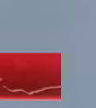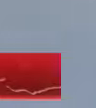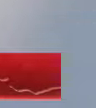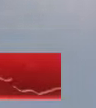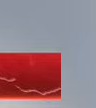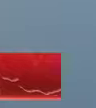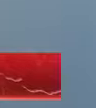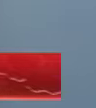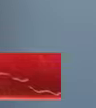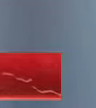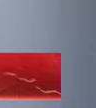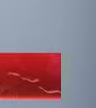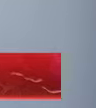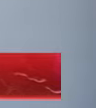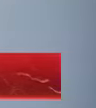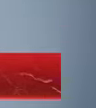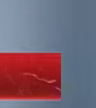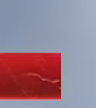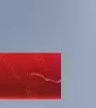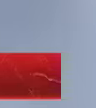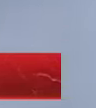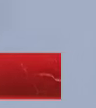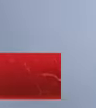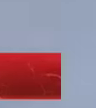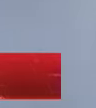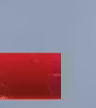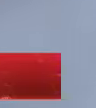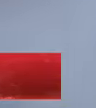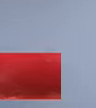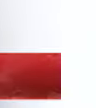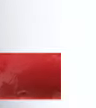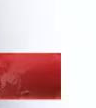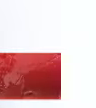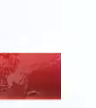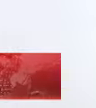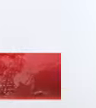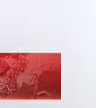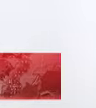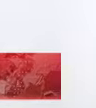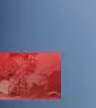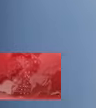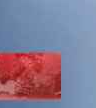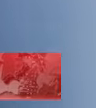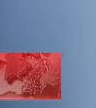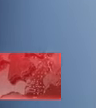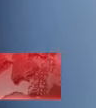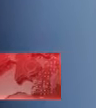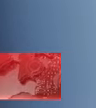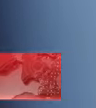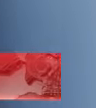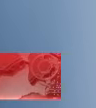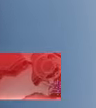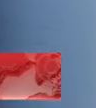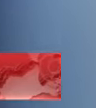Всем по крышу. Жители восточного Казахстана пытаются откопать от снега свои дома. Баню не видно. Вот это